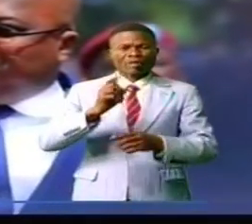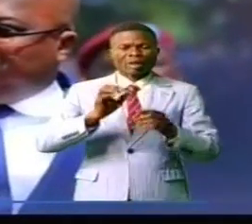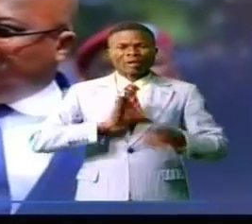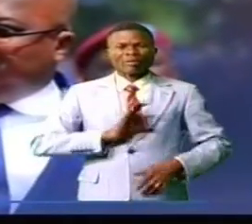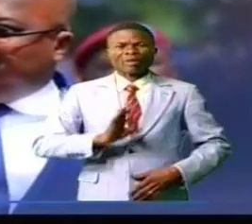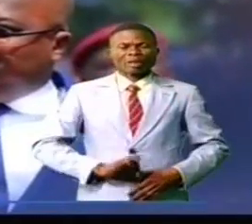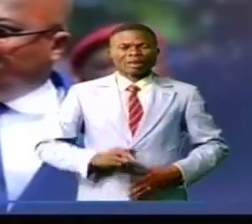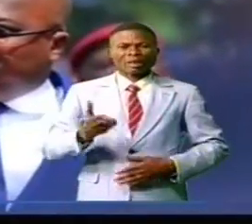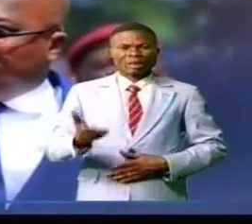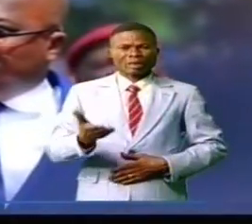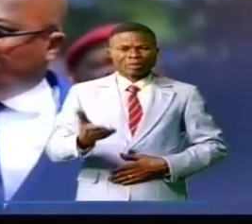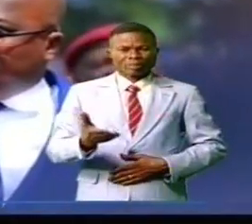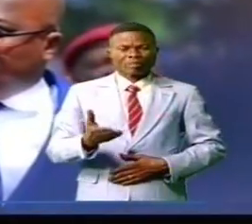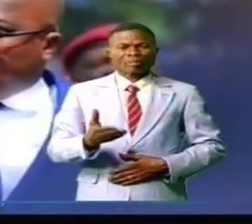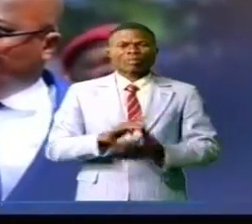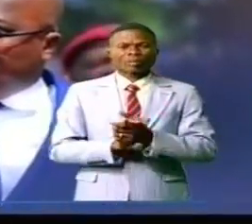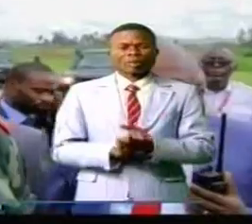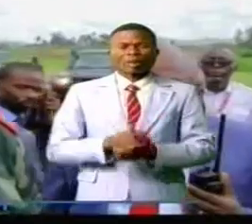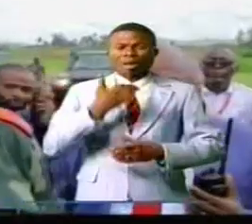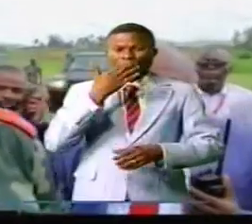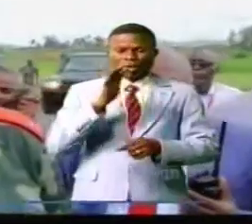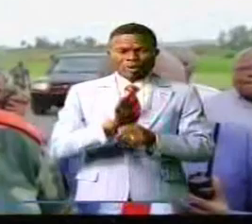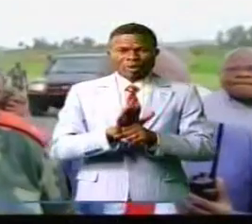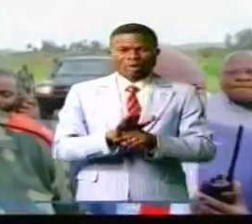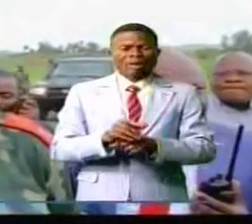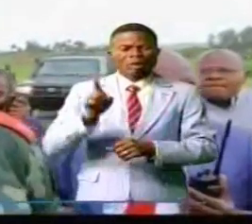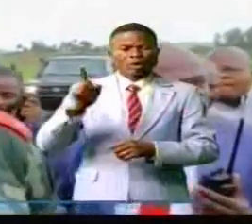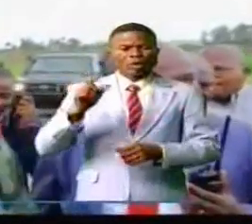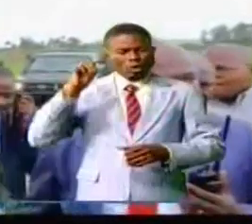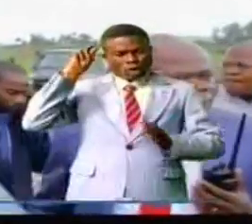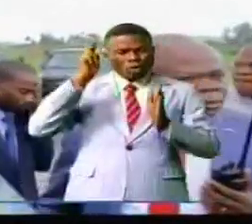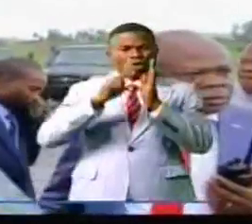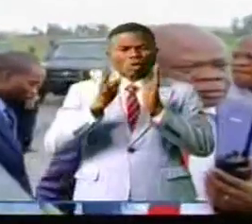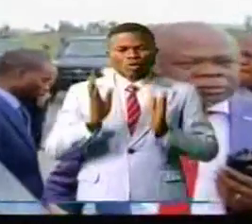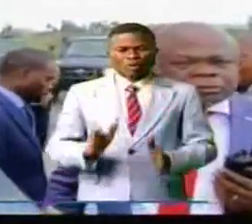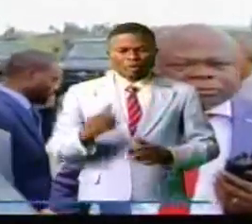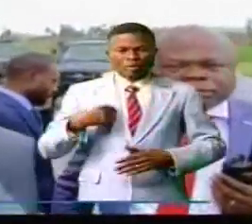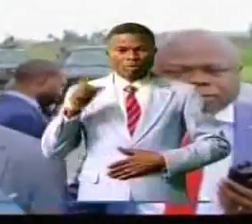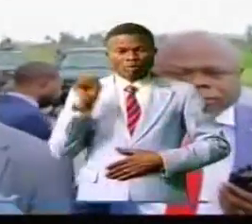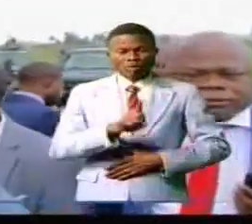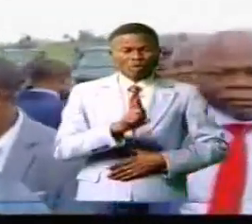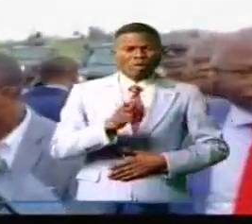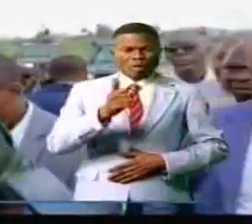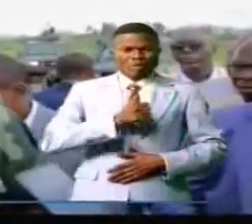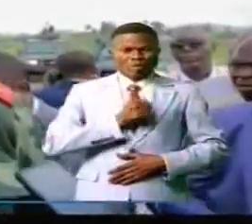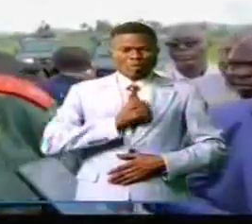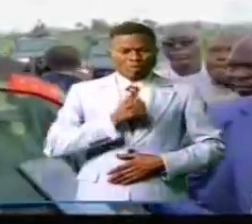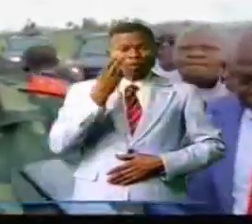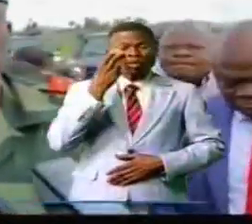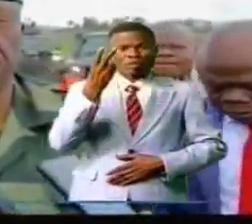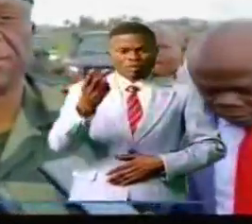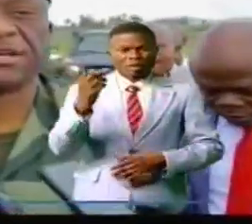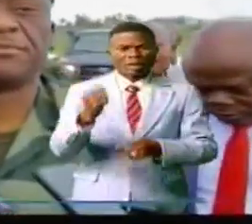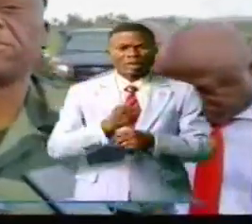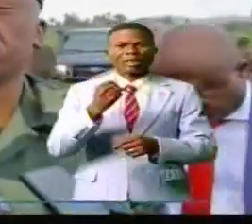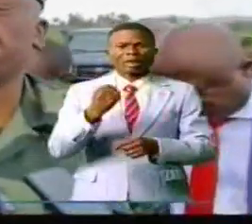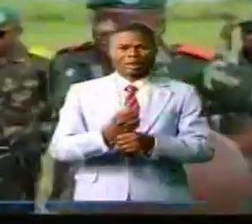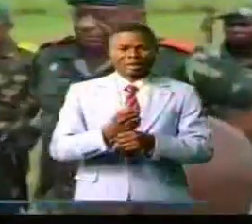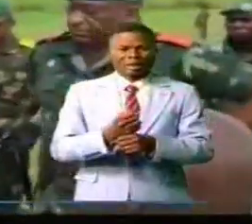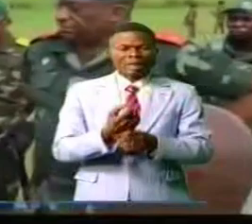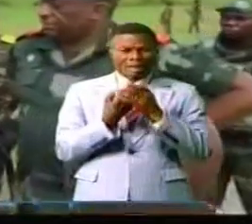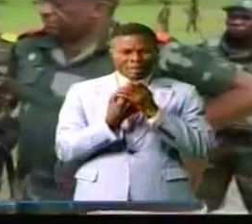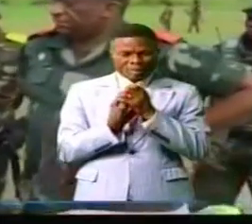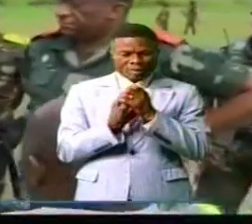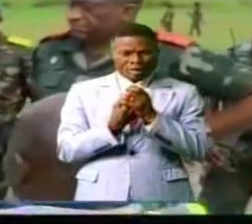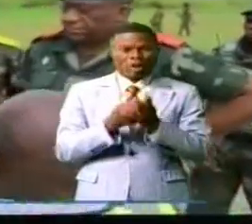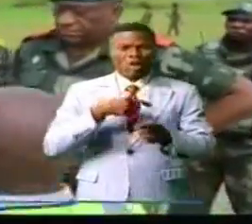Antoine Tshisekedi, rassure le lieutenant-général Louboya Kachama Johnny. Je suis venu moi-même me rendre compte des travaux très prochains